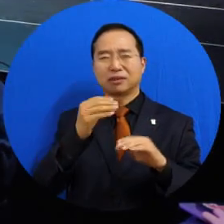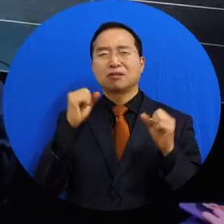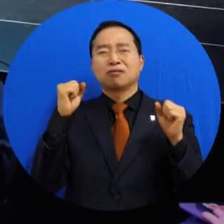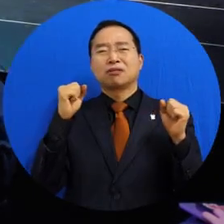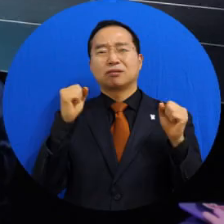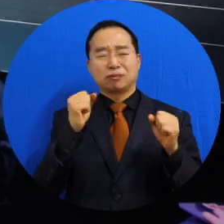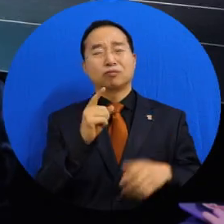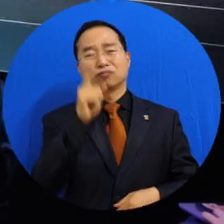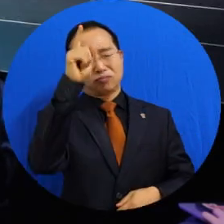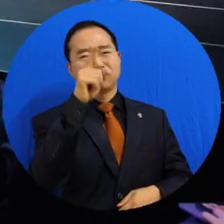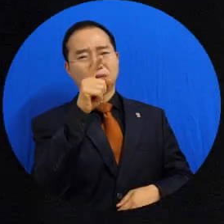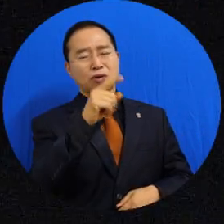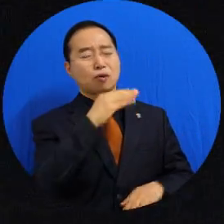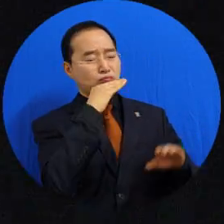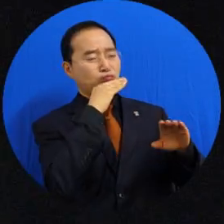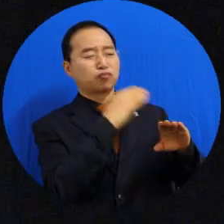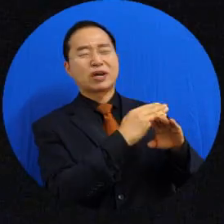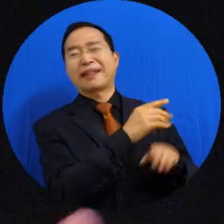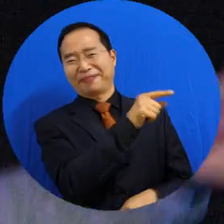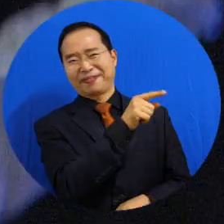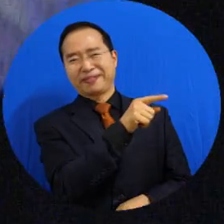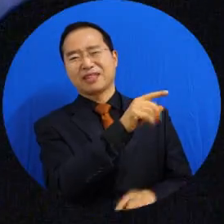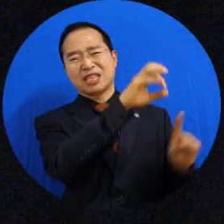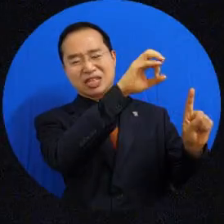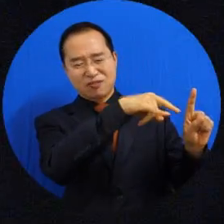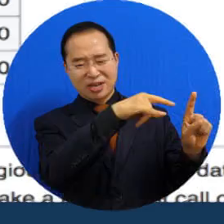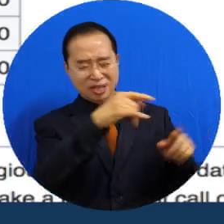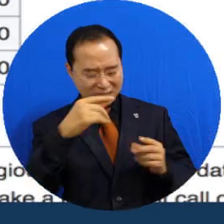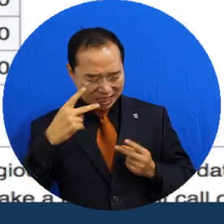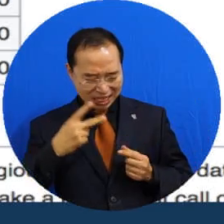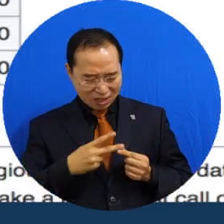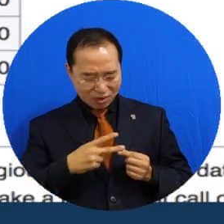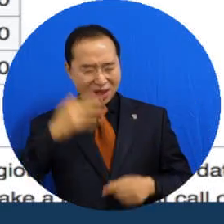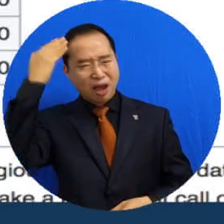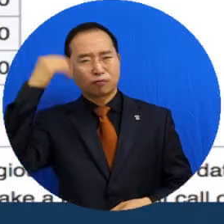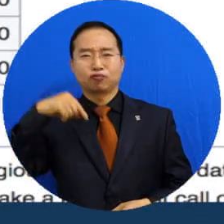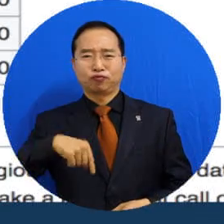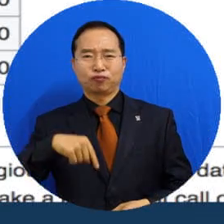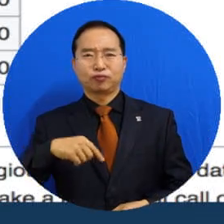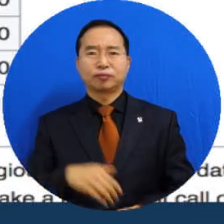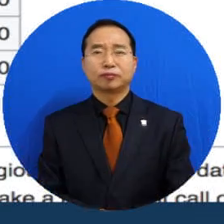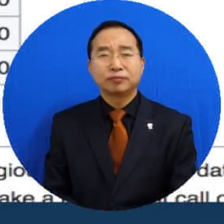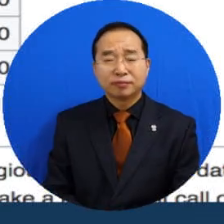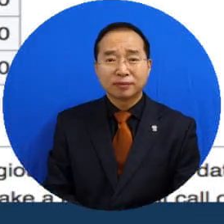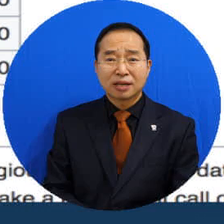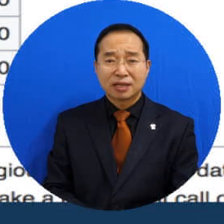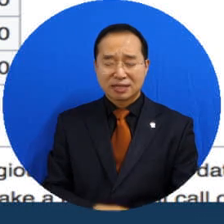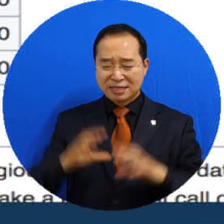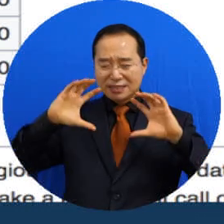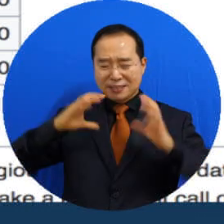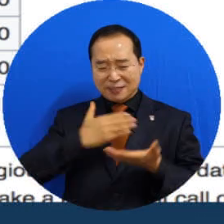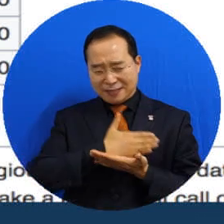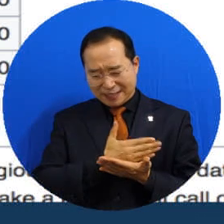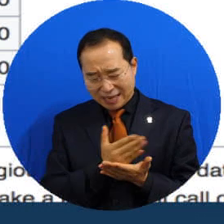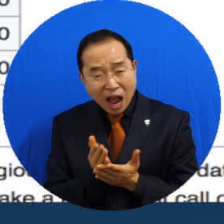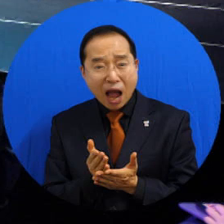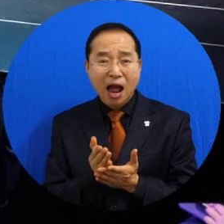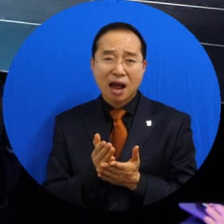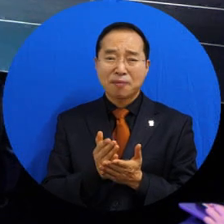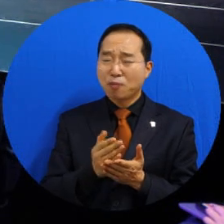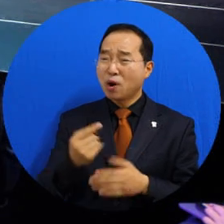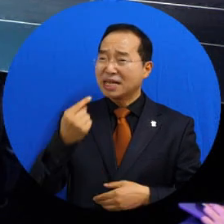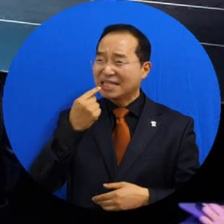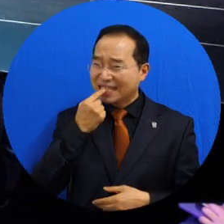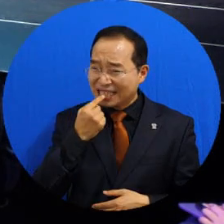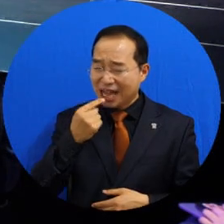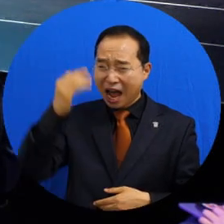북한입니다. 네, 세계에서 다양성, ethnic cultural diversity level, 그러니까 인종적,